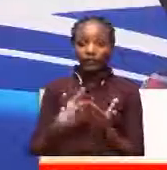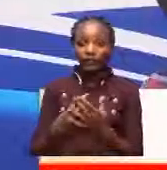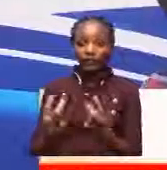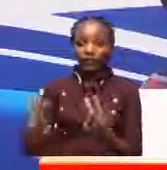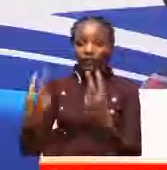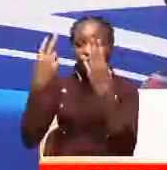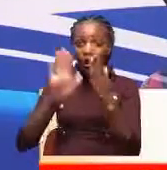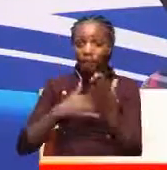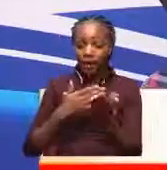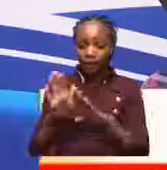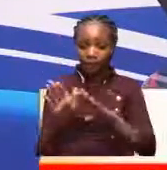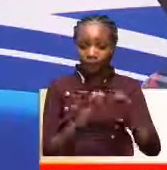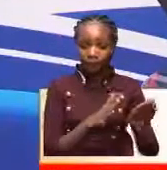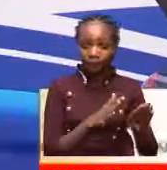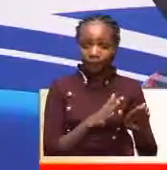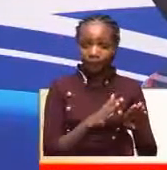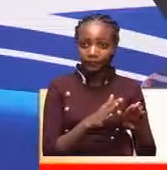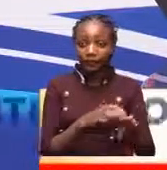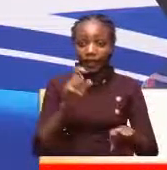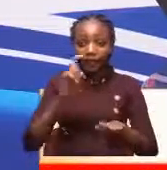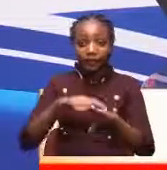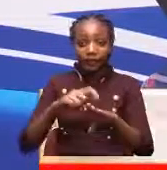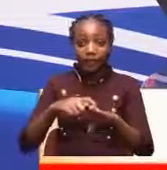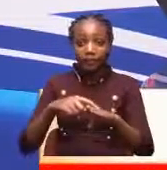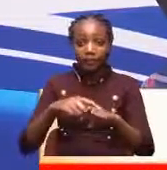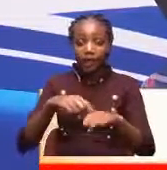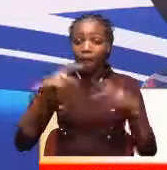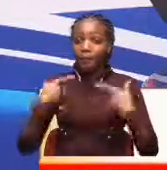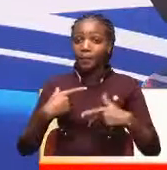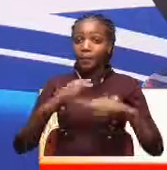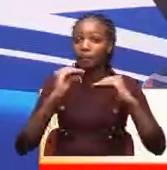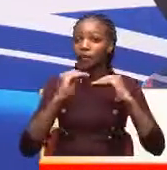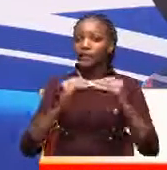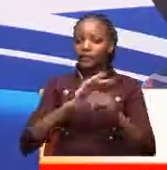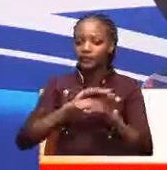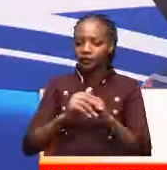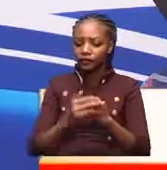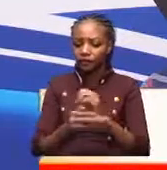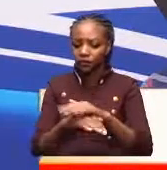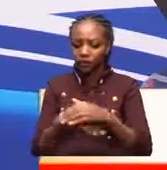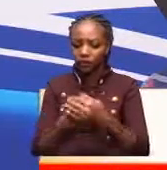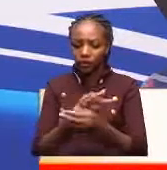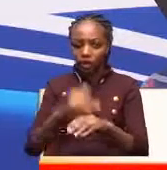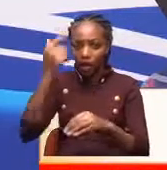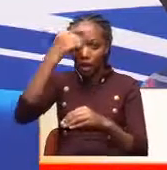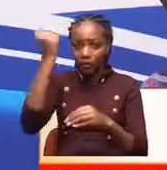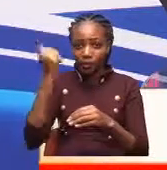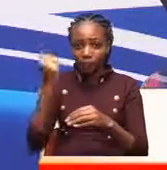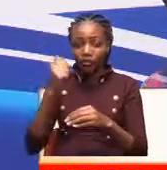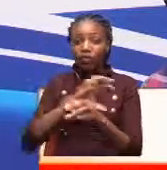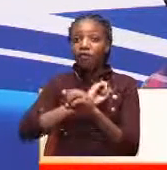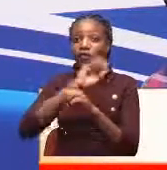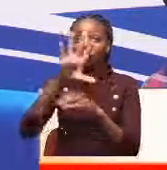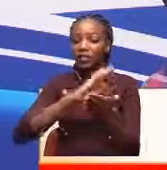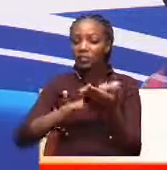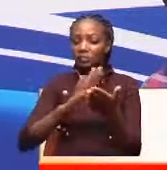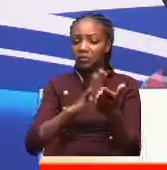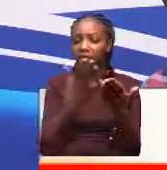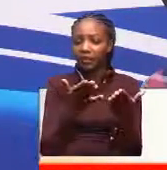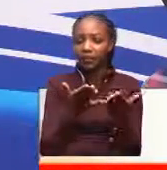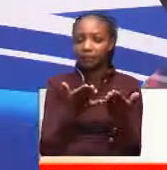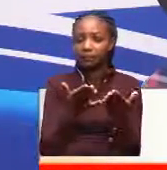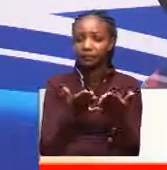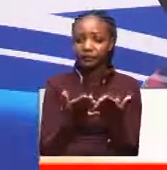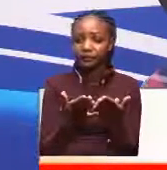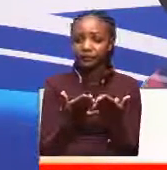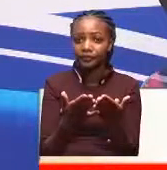Samaji kwingineko ni kuwa huku kampeni ya watu kunawa mikono ikiendelezwa nchini kufuatia kuchipuka kwa virusi hatari vya